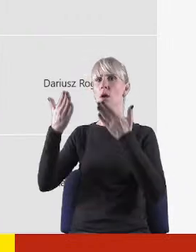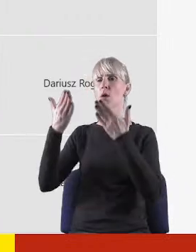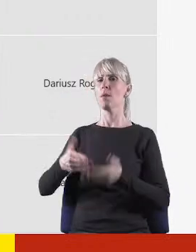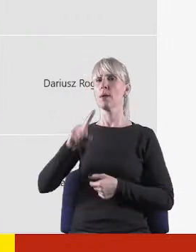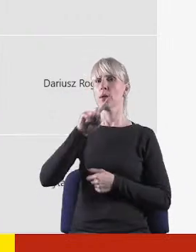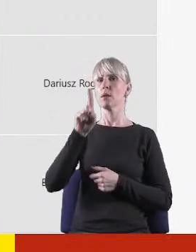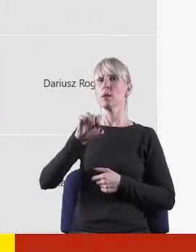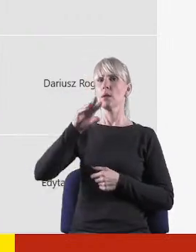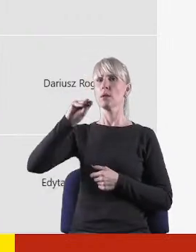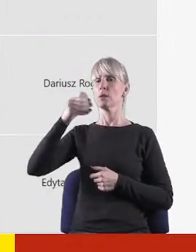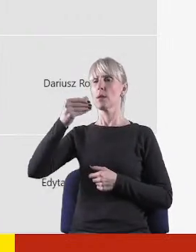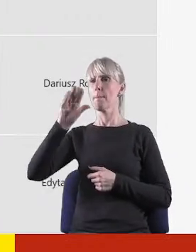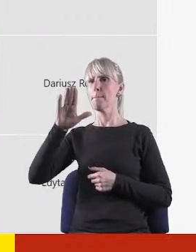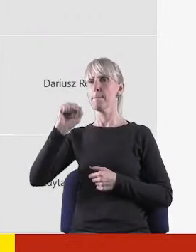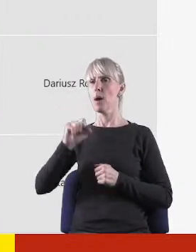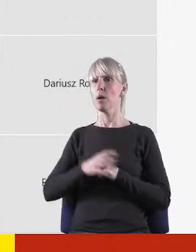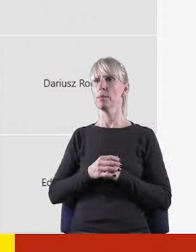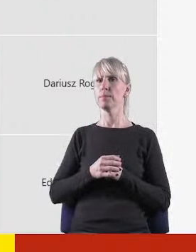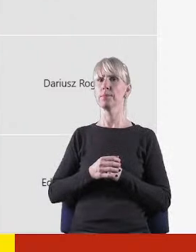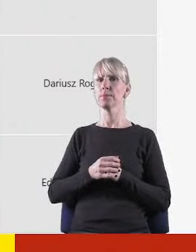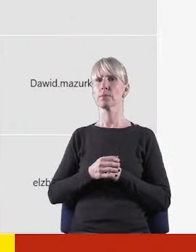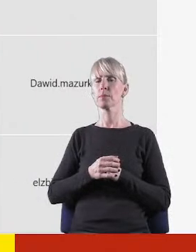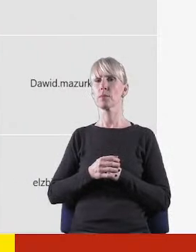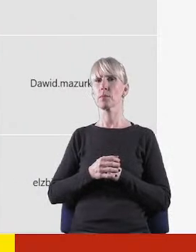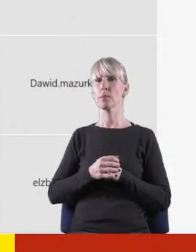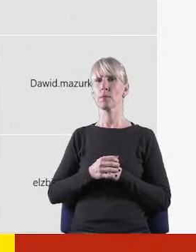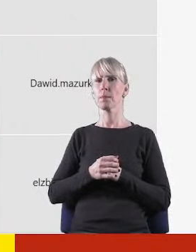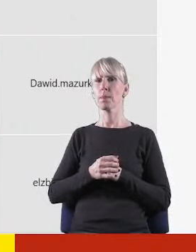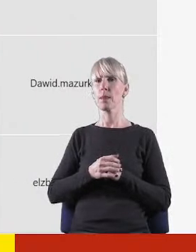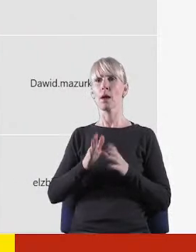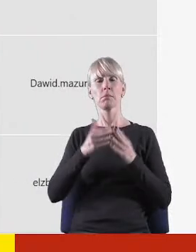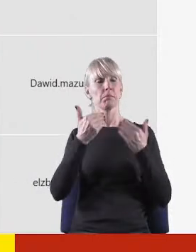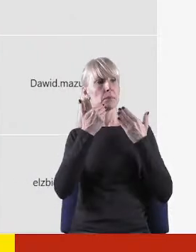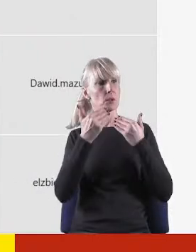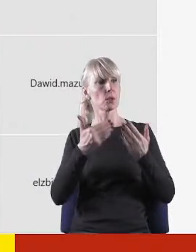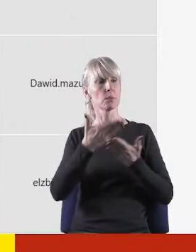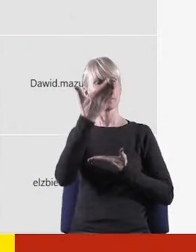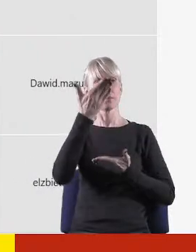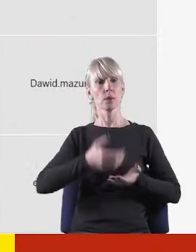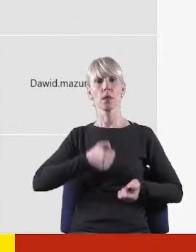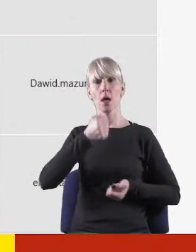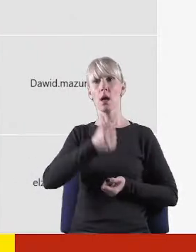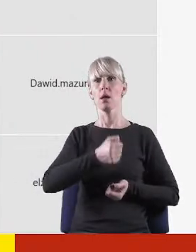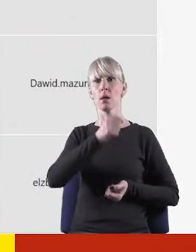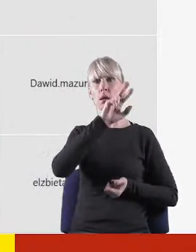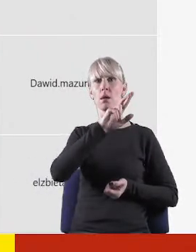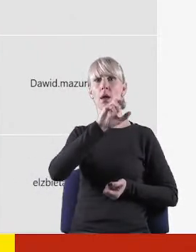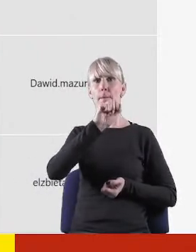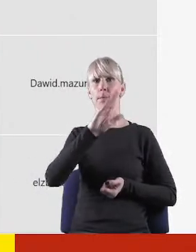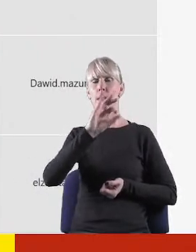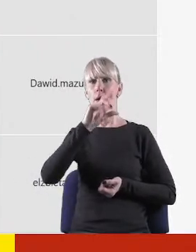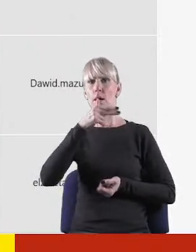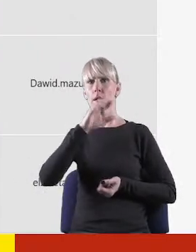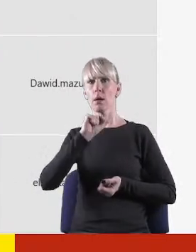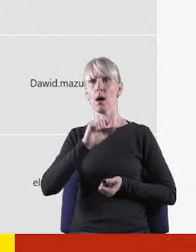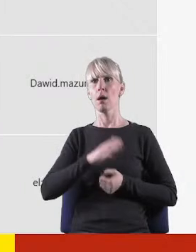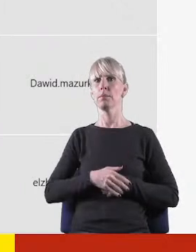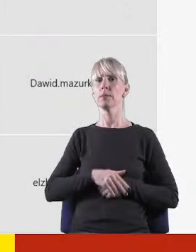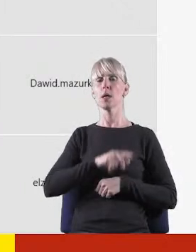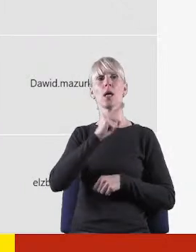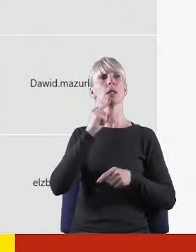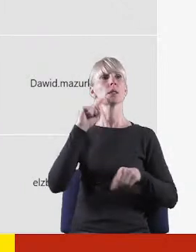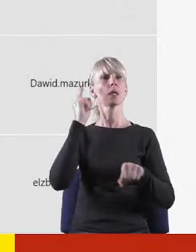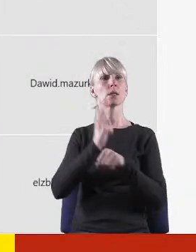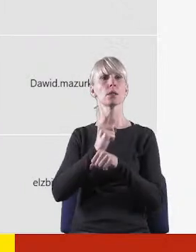bardzo. Krótka odpowiedź. Bardzo cenny głos pani radnej Anny Rabiegi. Zdecydowanie tak. Mówimy tutaj o